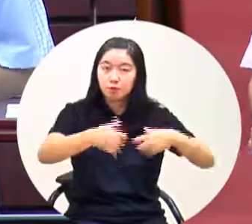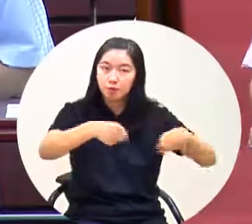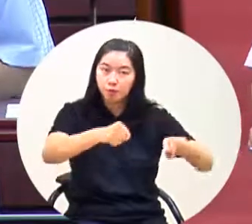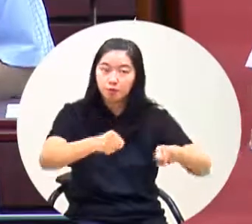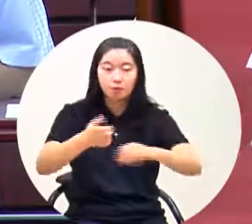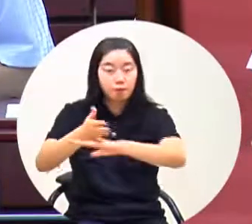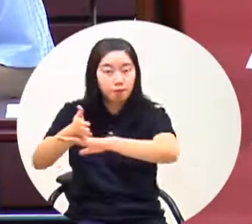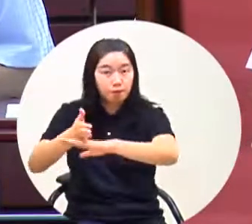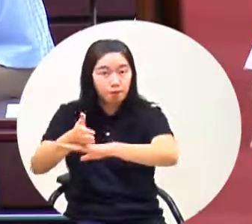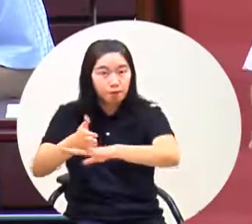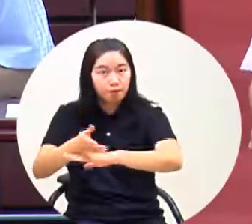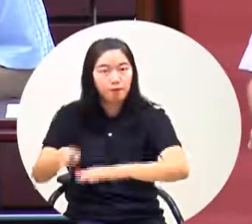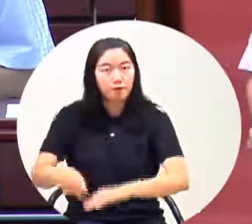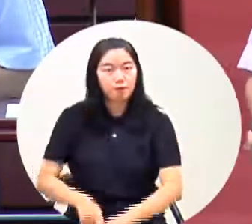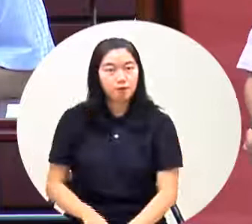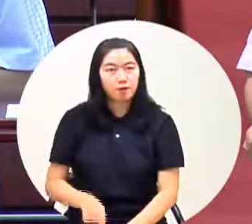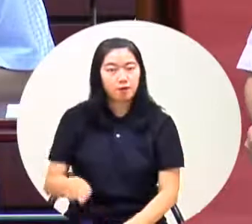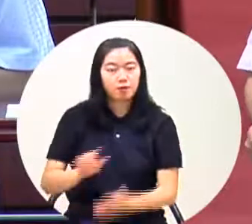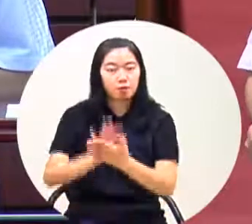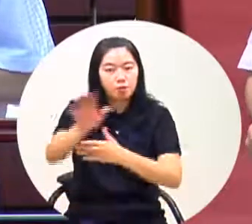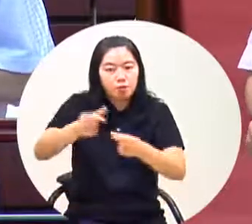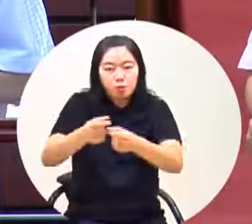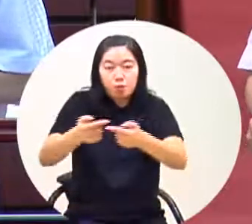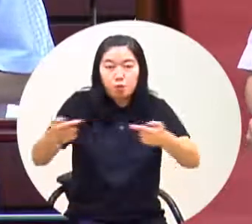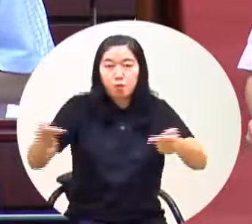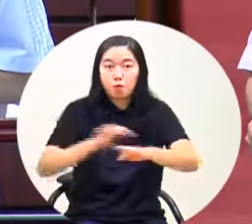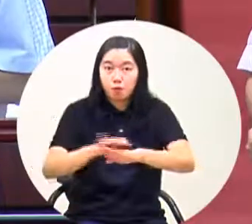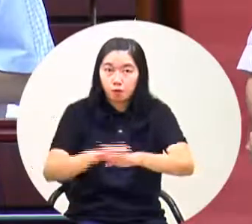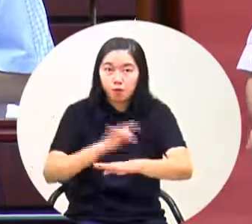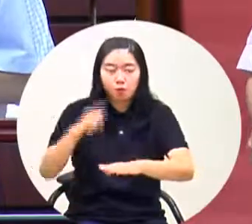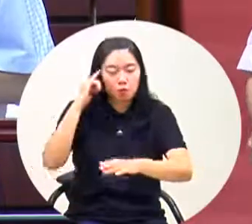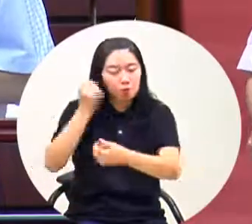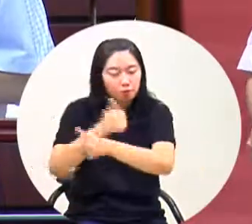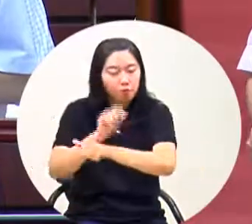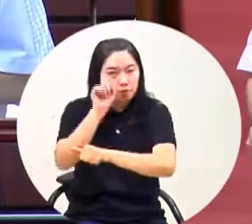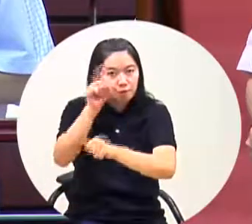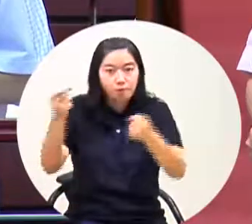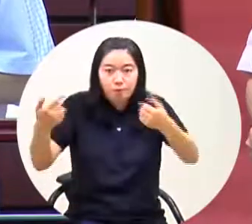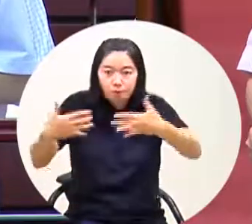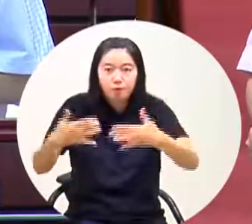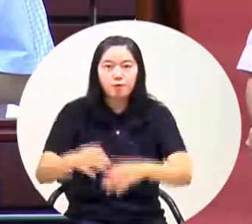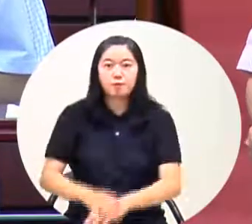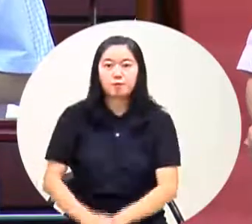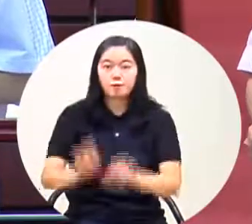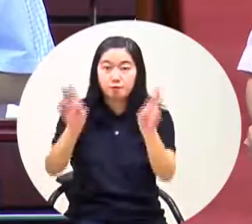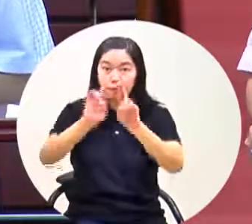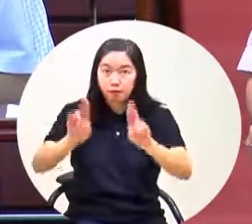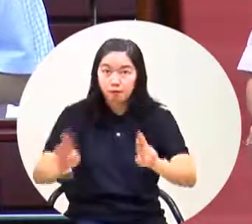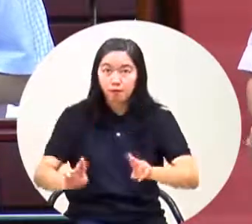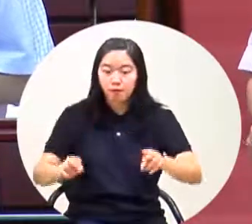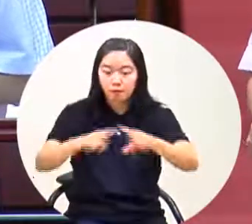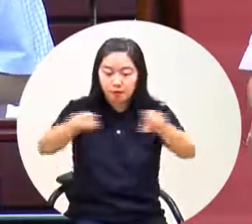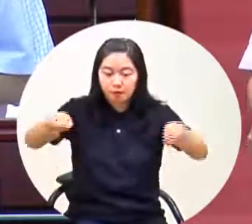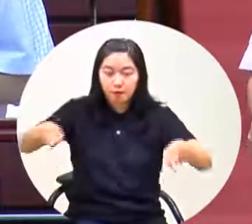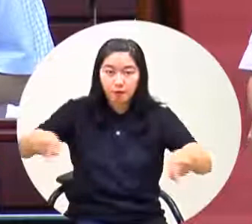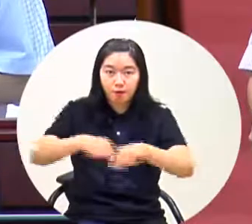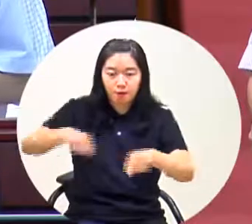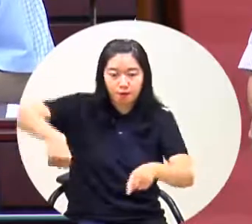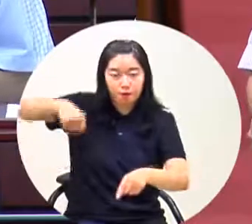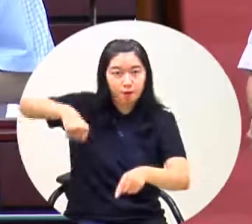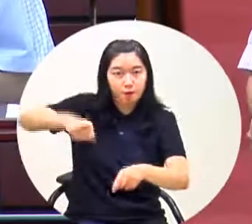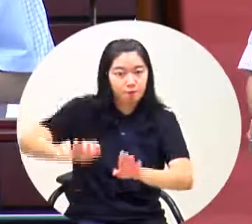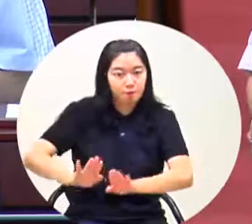会不会是未来的一个趋势？要考量到一个很重要的问题，就是电池科技的进步的状